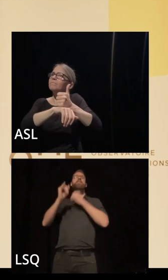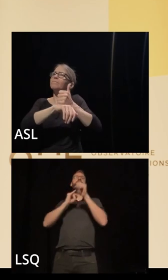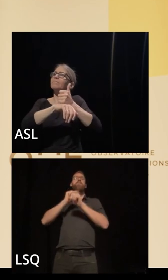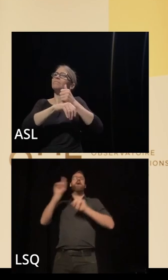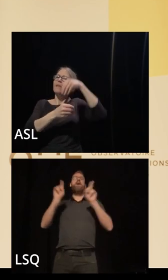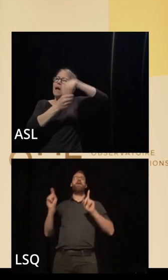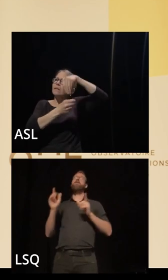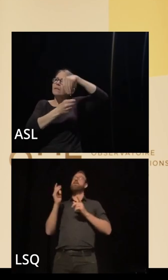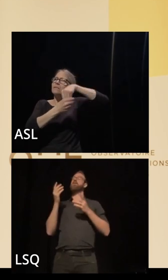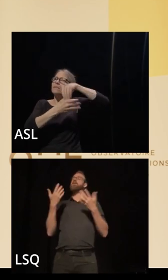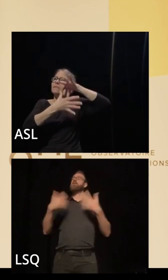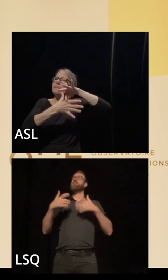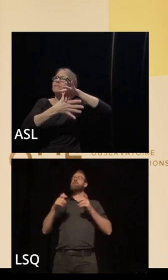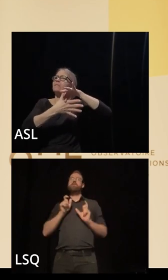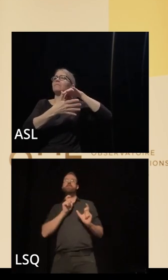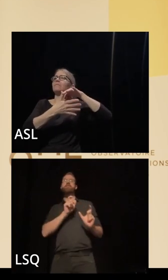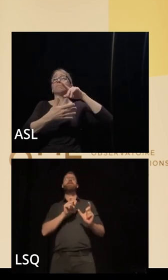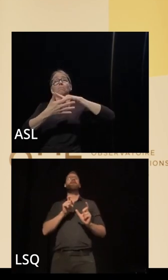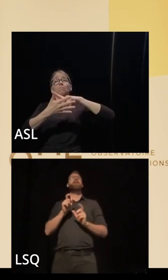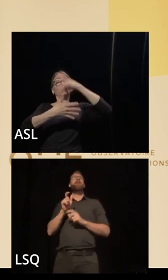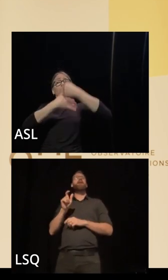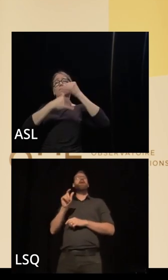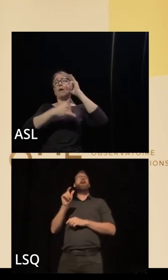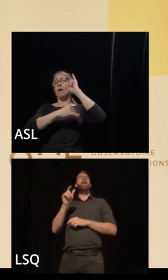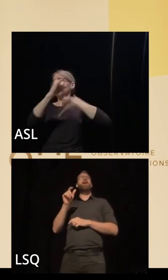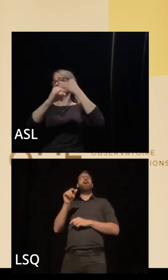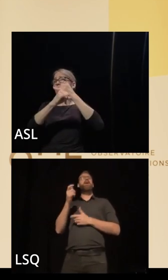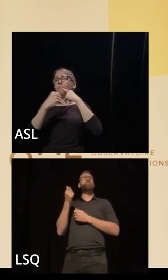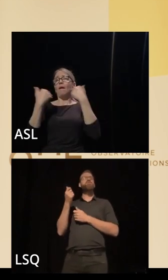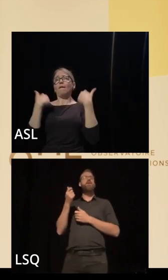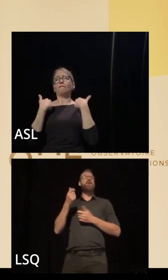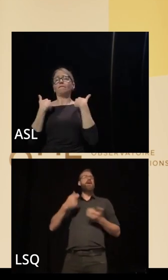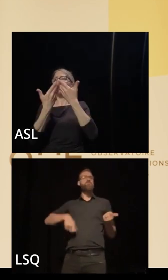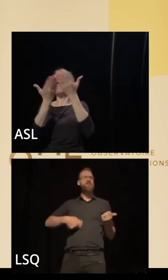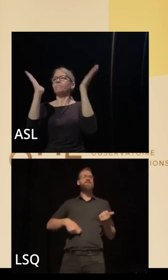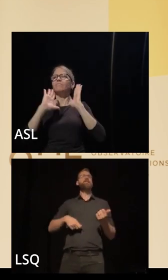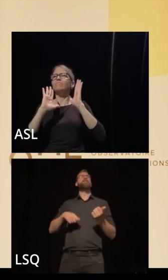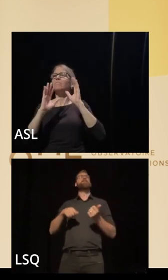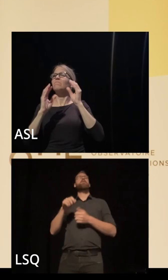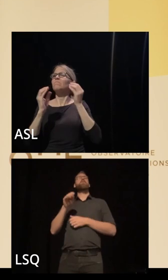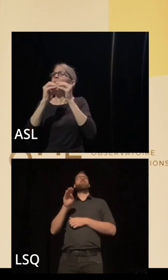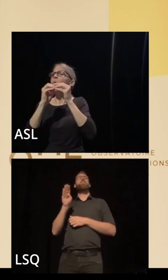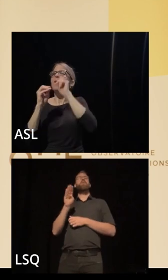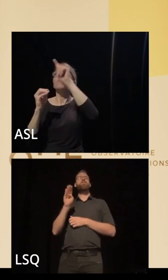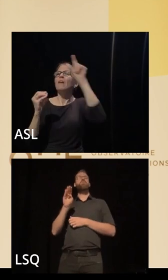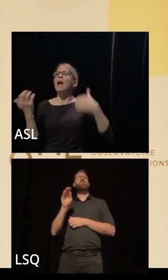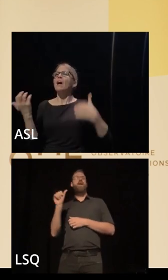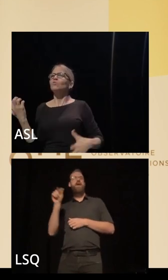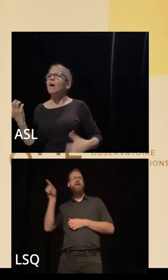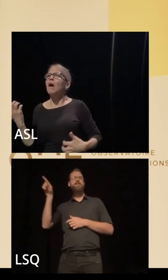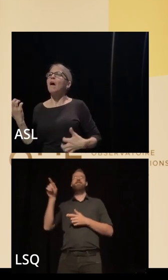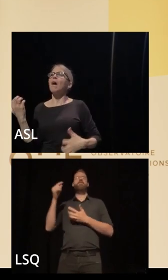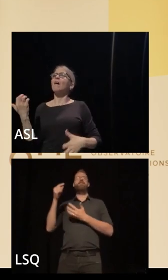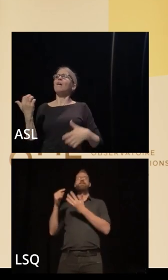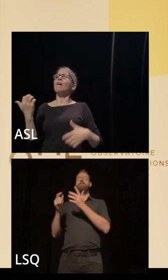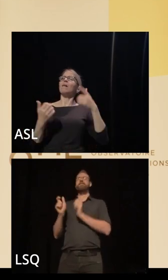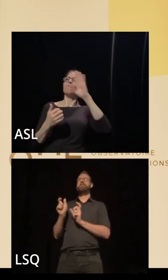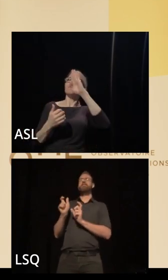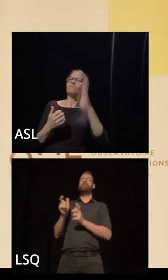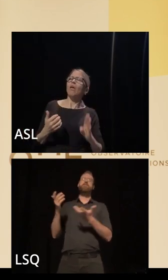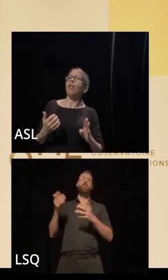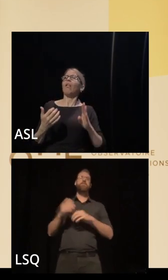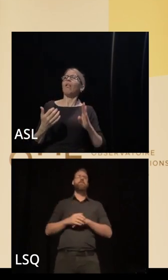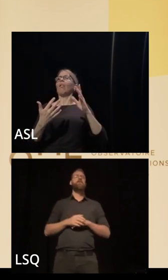aussi, notamment avec l'Argentine, Buenos Aires, dont est originaire Helga, et avec le collectif